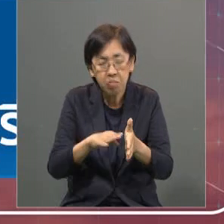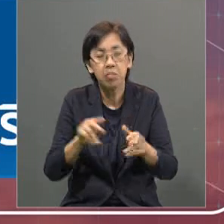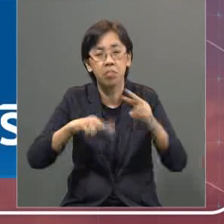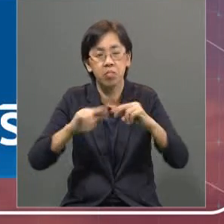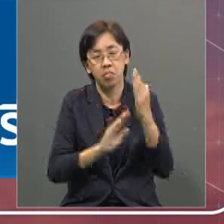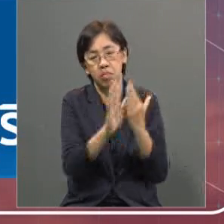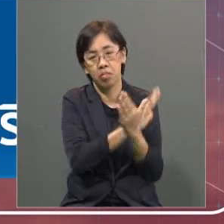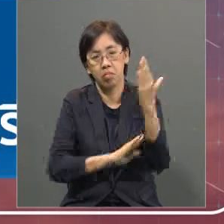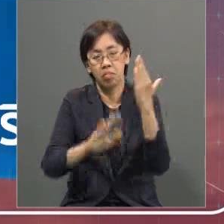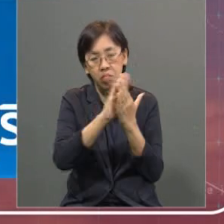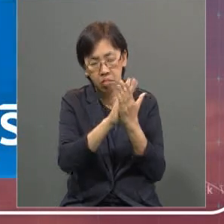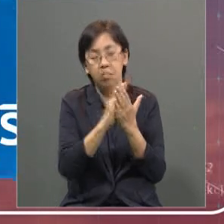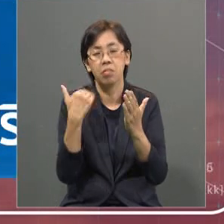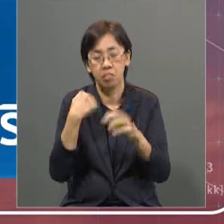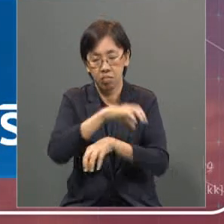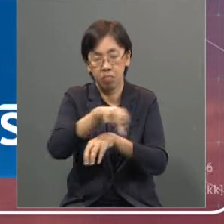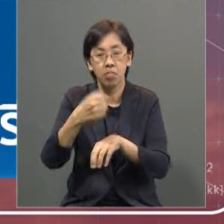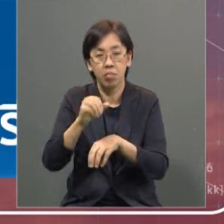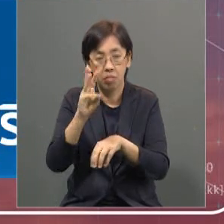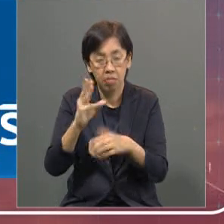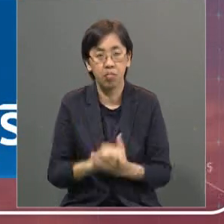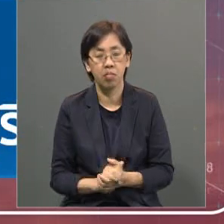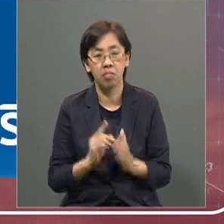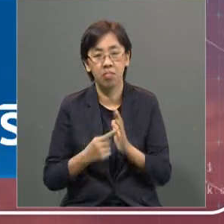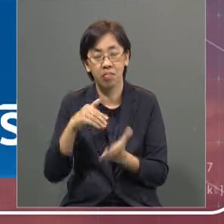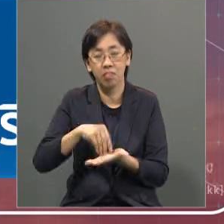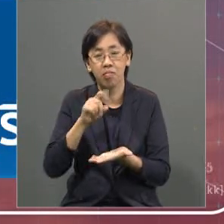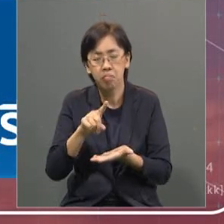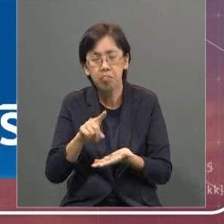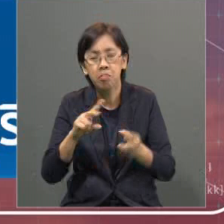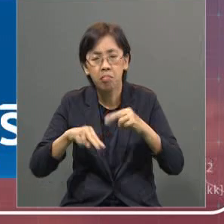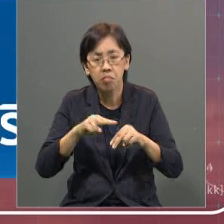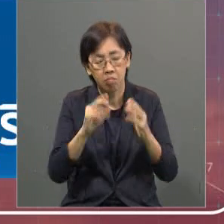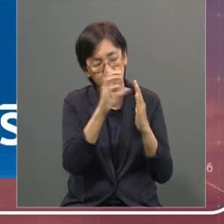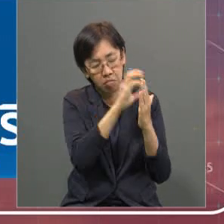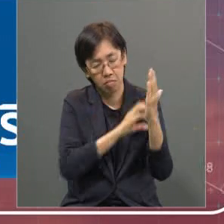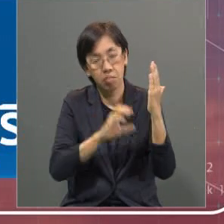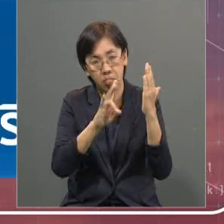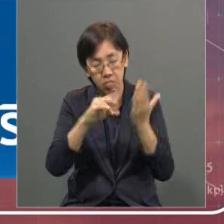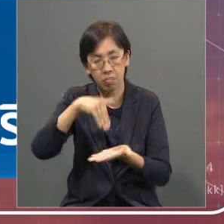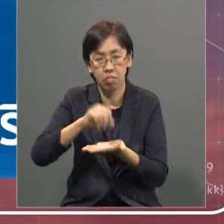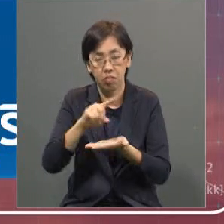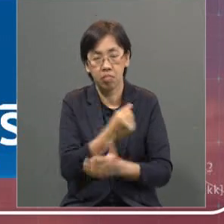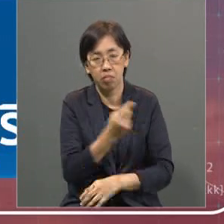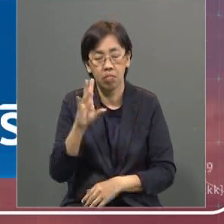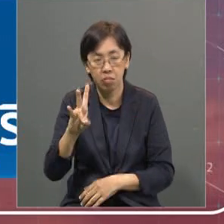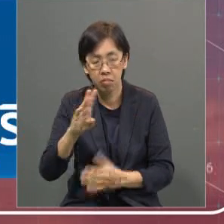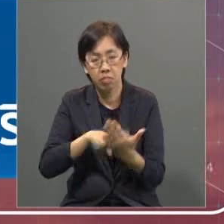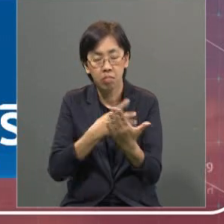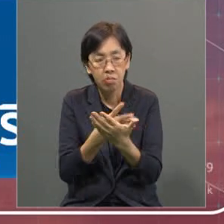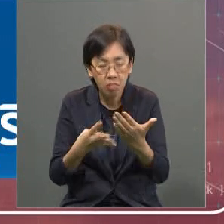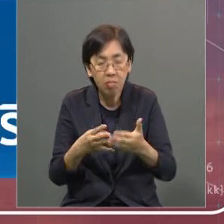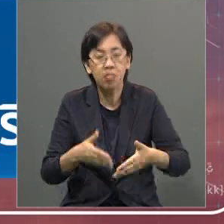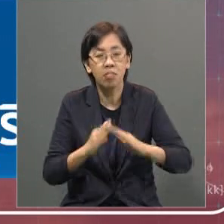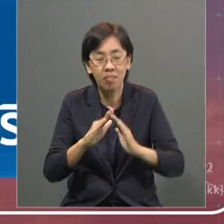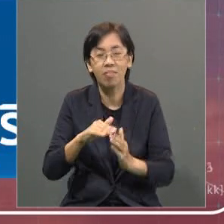ศรวมทั้งสิ้น16หน่วยค่ะจัดตั้งหน่วยปฏิบัติการฝนหลวงประจำ5ภูมิภาค70และปรับแผนจัดตั้งหน่ว